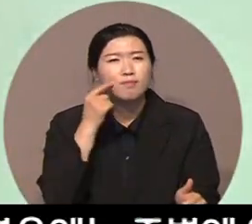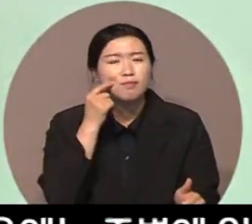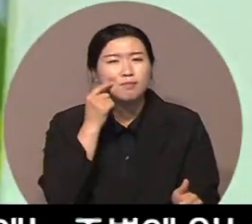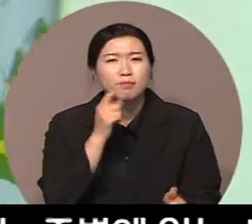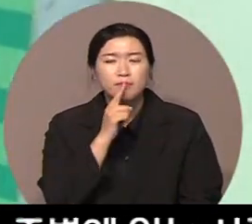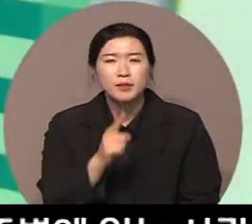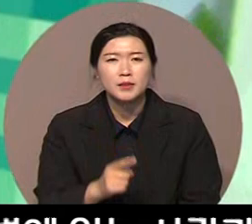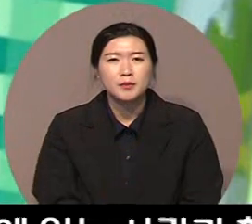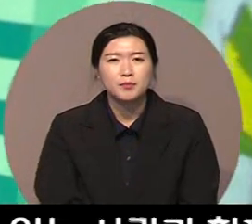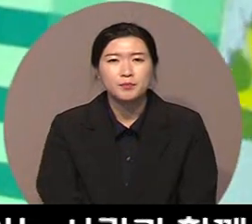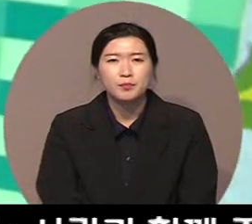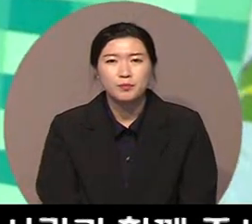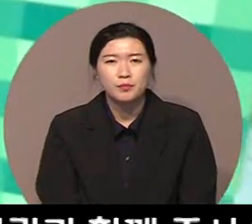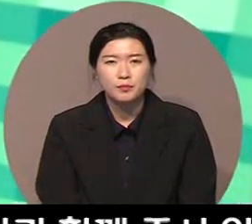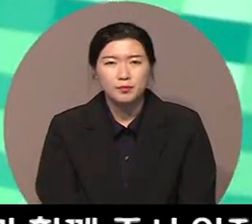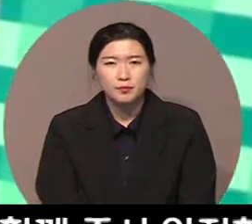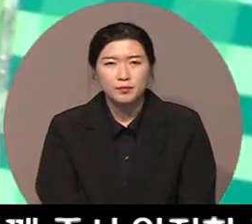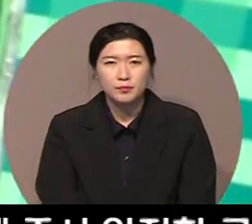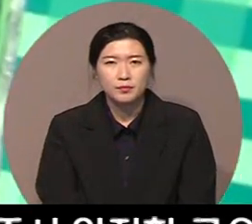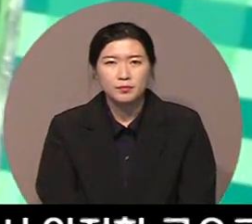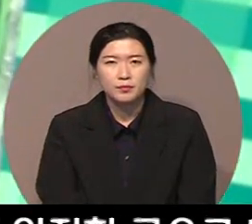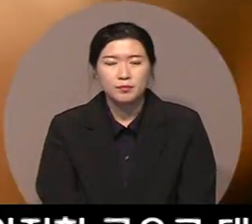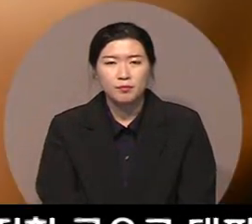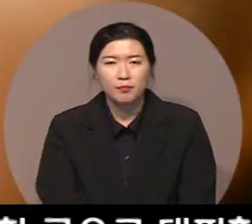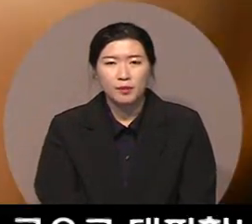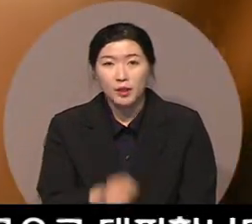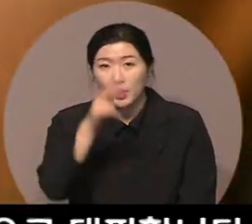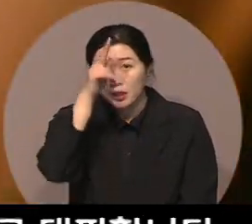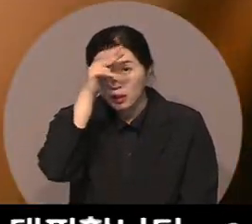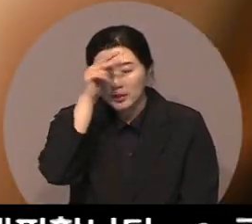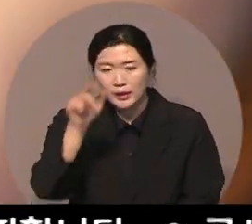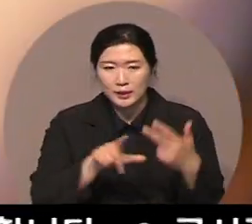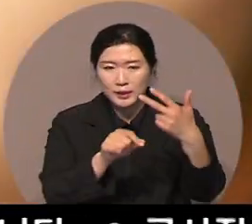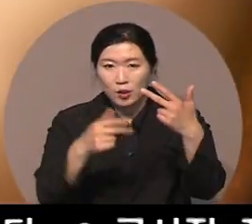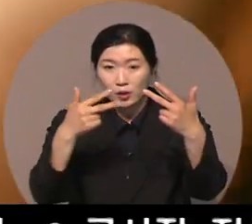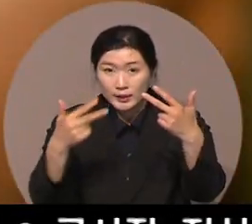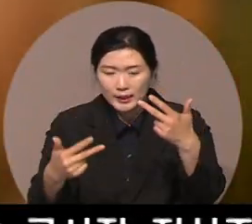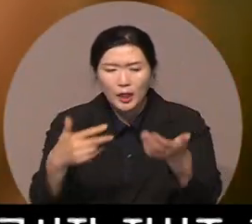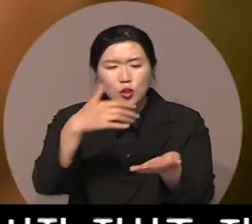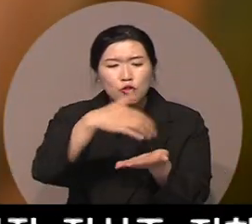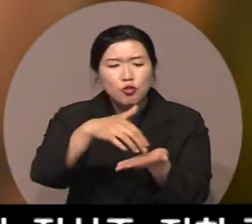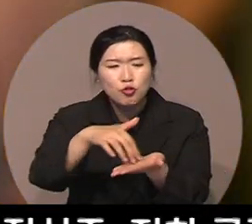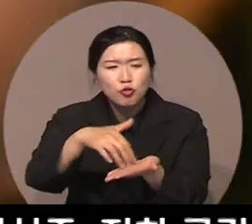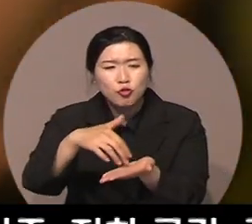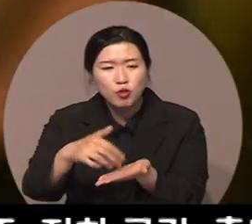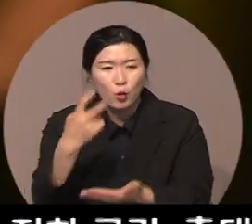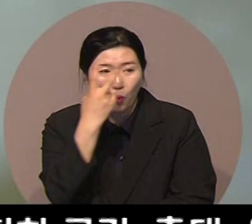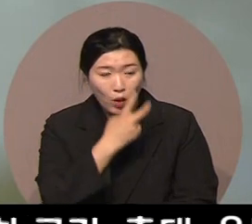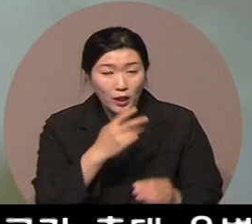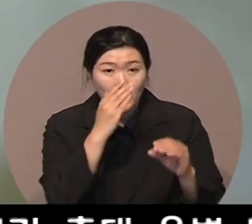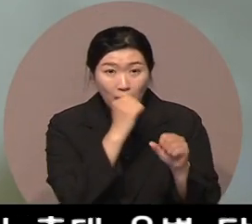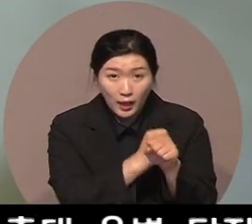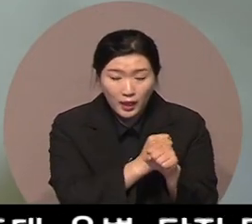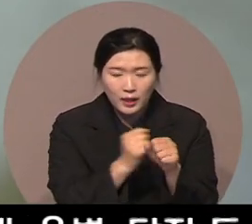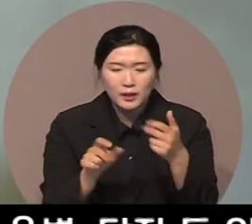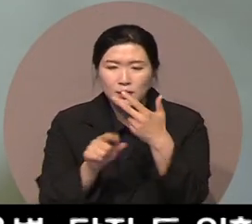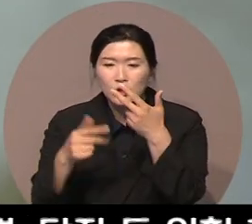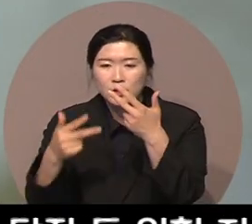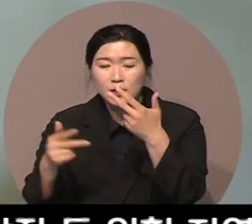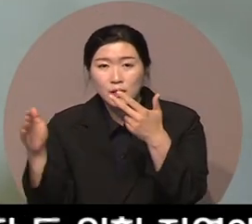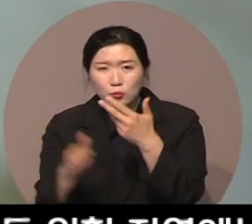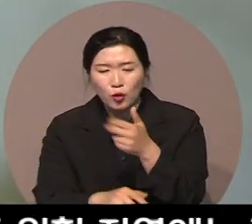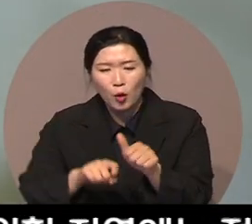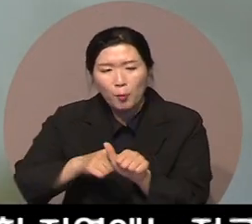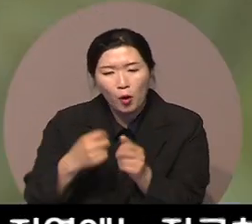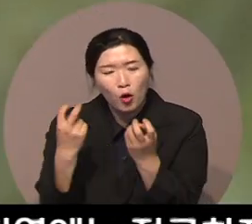수 없다는 판례가 있기 때문입니다 경찰은 오는 7일까지 추가로 의심사례를 접수한 뒤 다음 주 월요일쯤